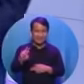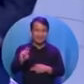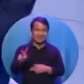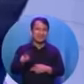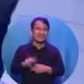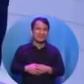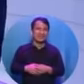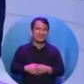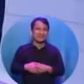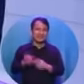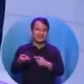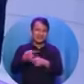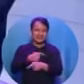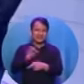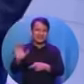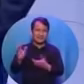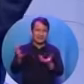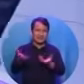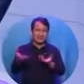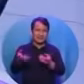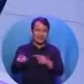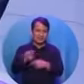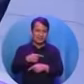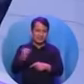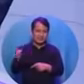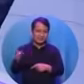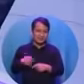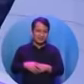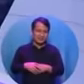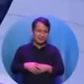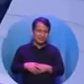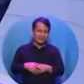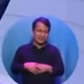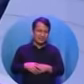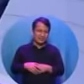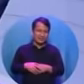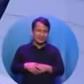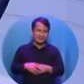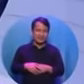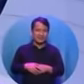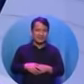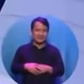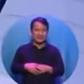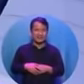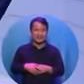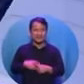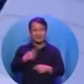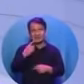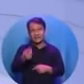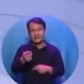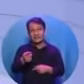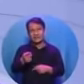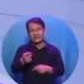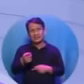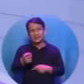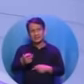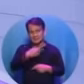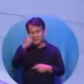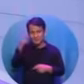Yo, taga saan? Taga saan po kayo? Taga Rizal. Rizal. Saan?